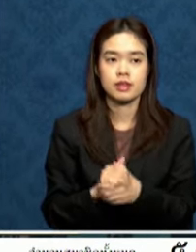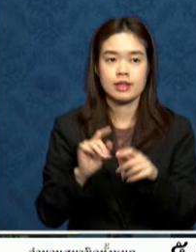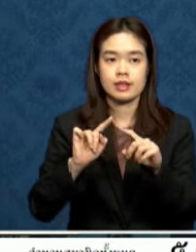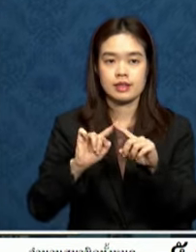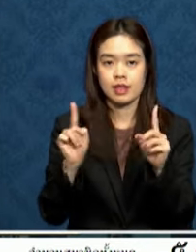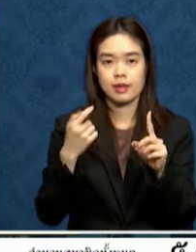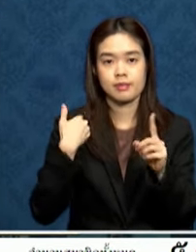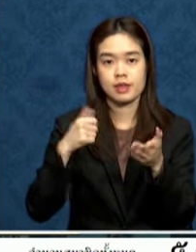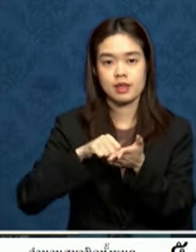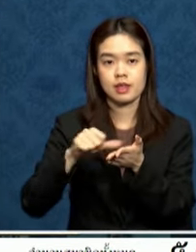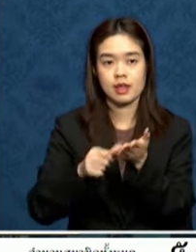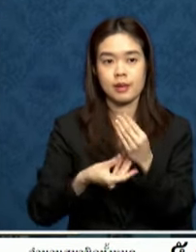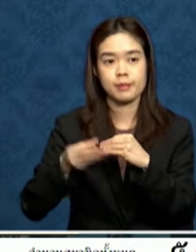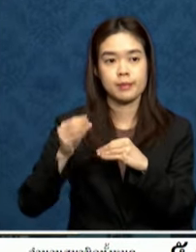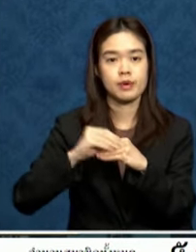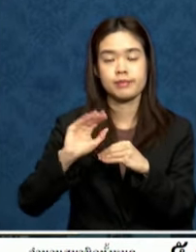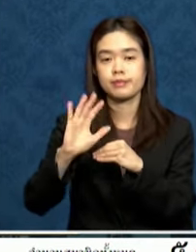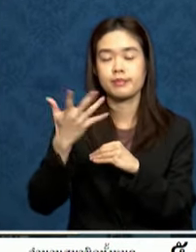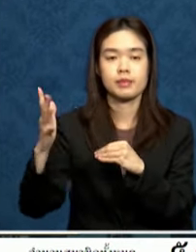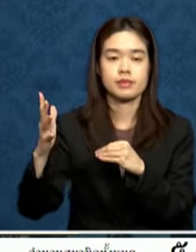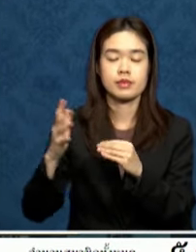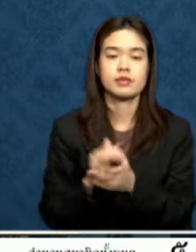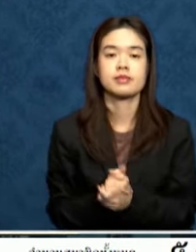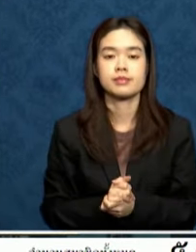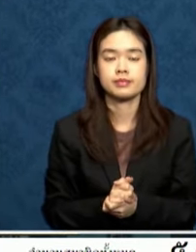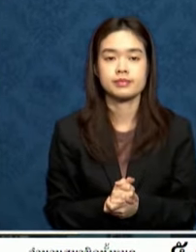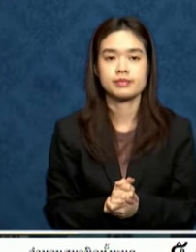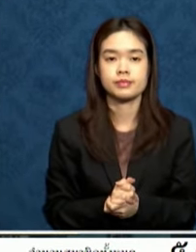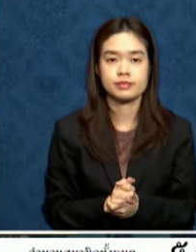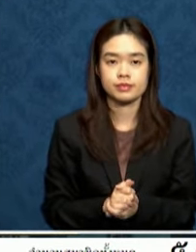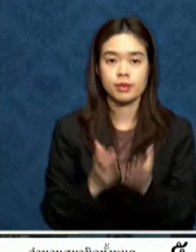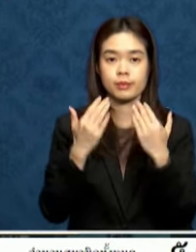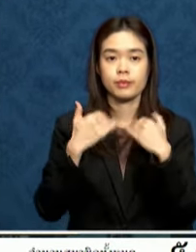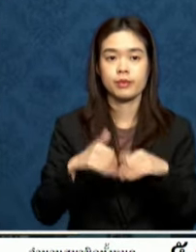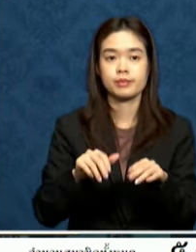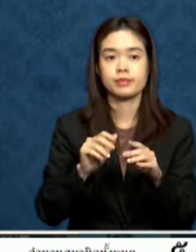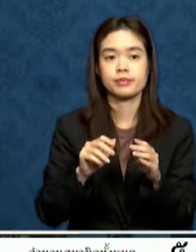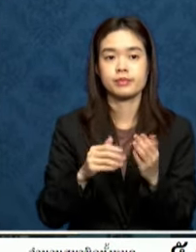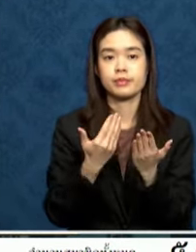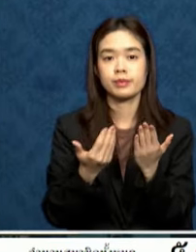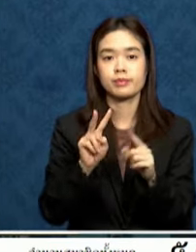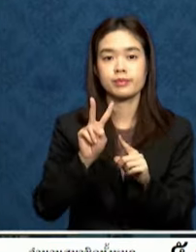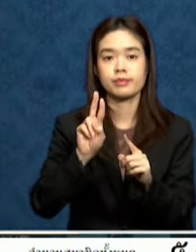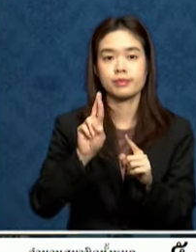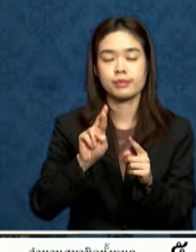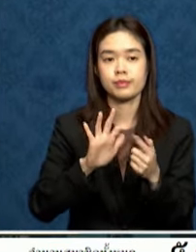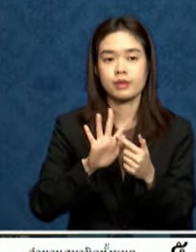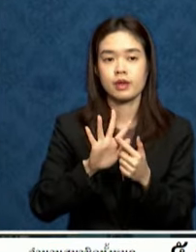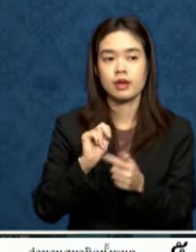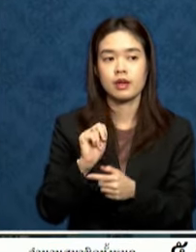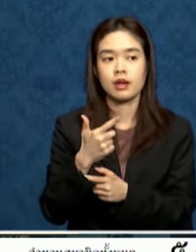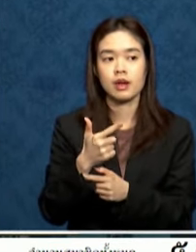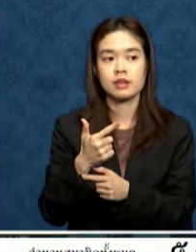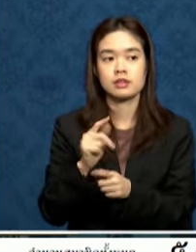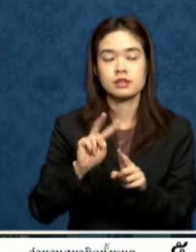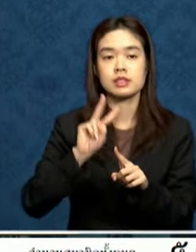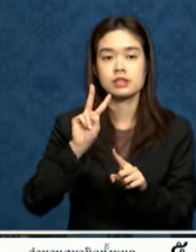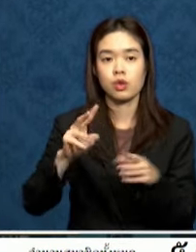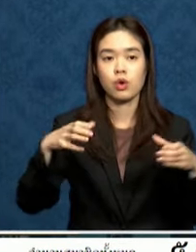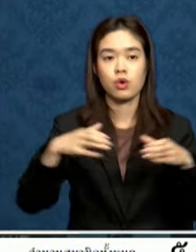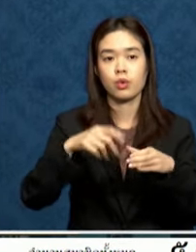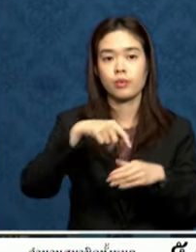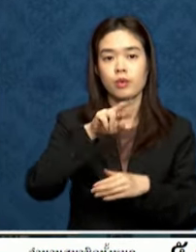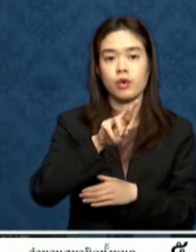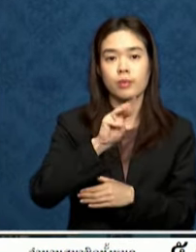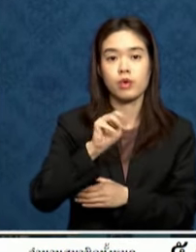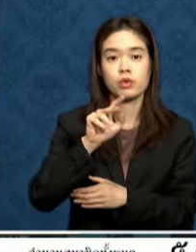เพิ่มเติมไม่มีครับท่านประธานครับร่างที่ 2ก็คือร่างของคณะรัฐมนตรีครับจำนวน